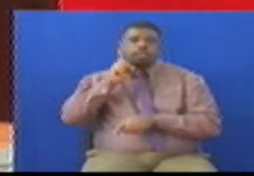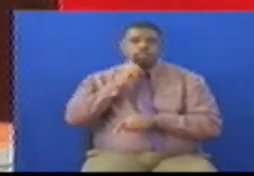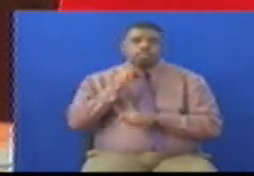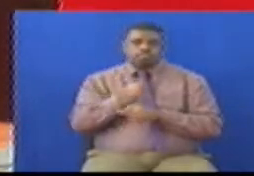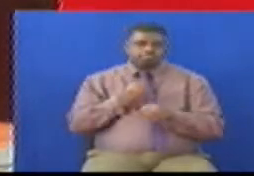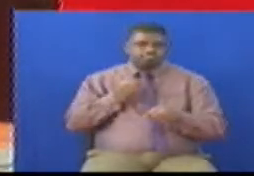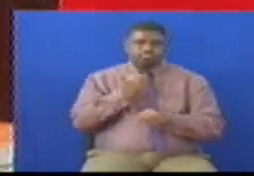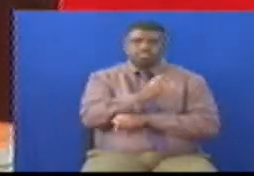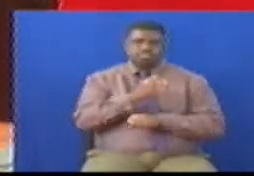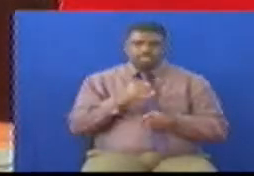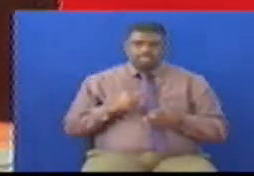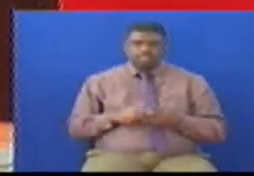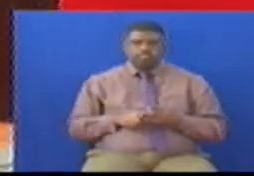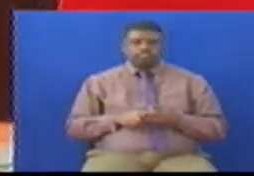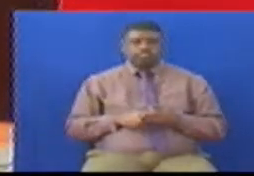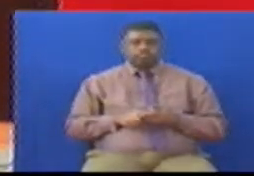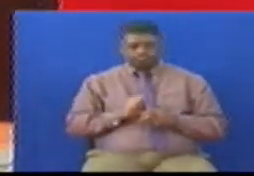Mzinga,